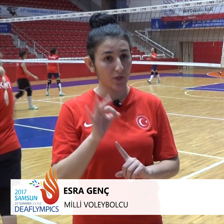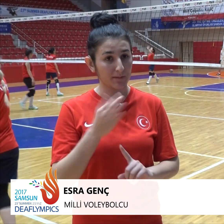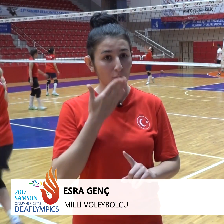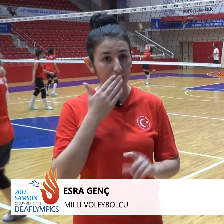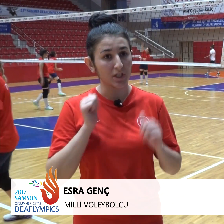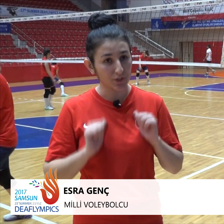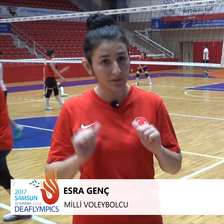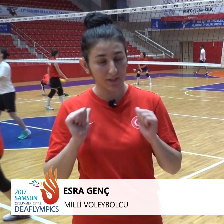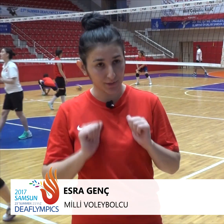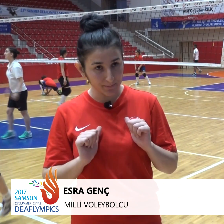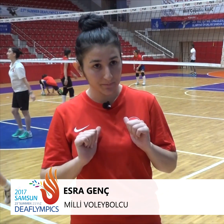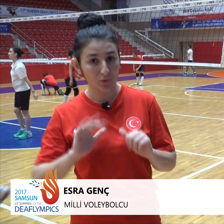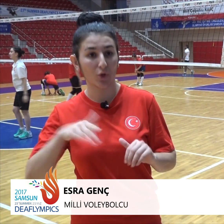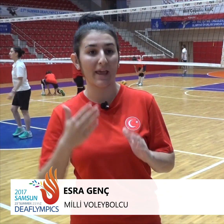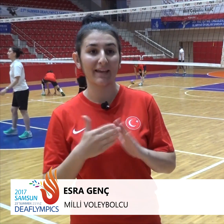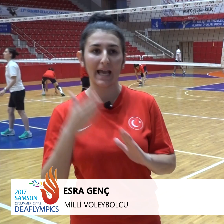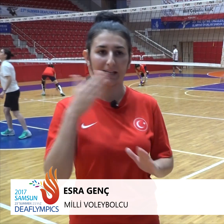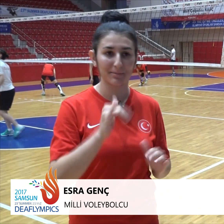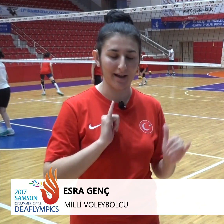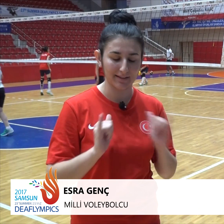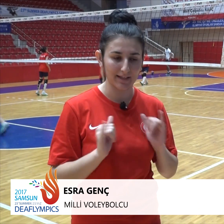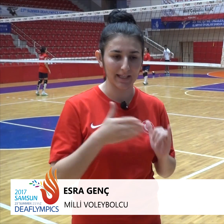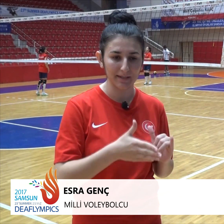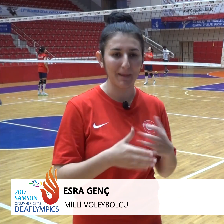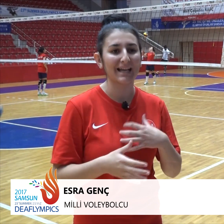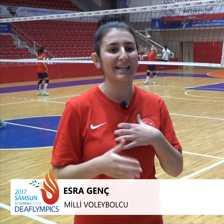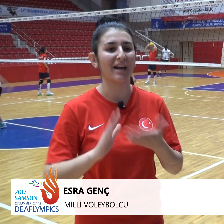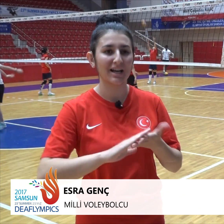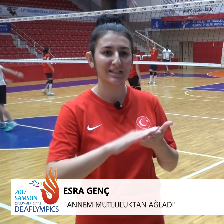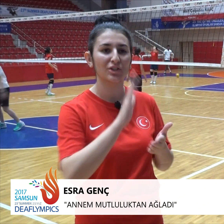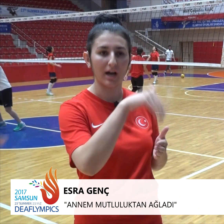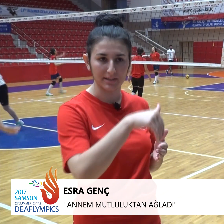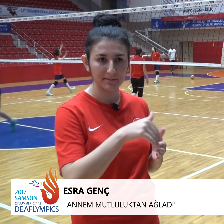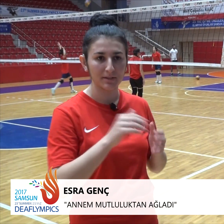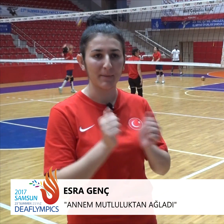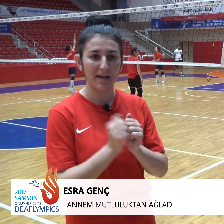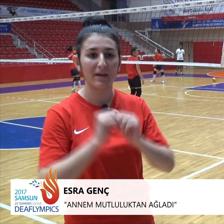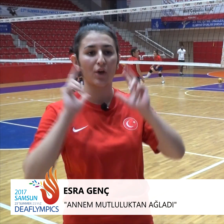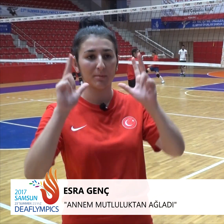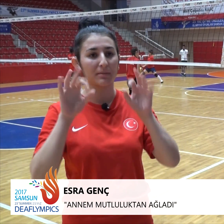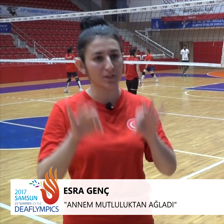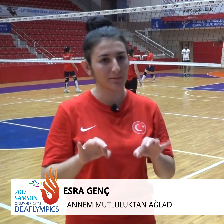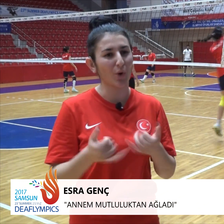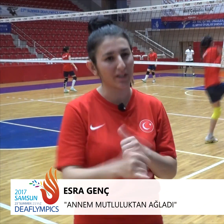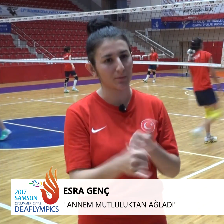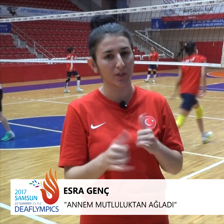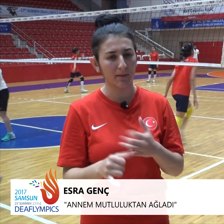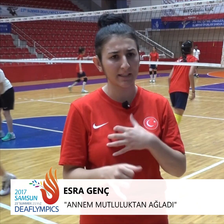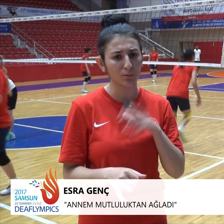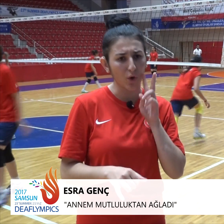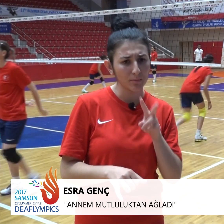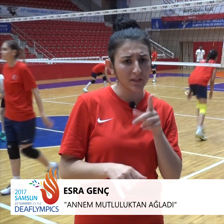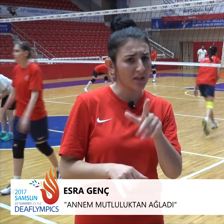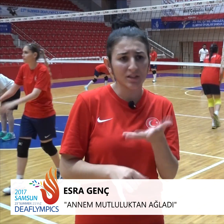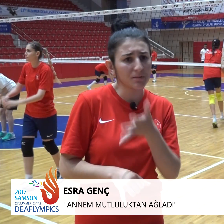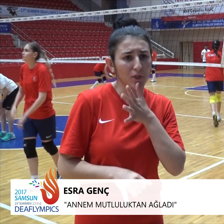ilkokulda voleybola başladığımda bir gün okuldan eve geldim. Arkadaşımı da bize çağırdım. Beraber voleybol oynadık. Sonra annem gördü